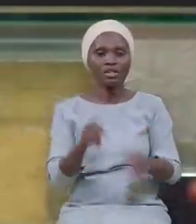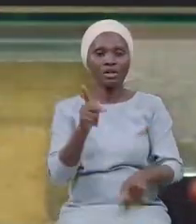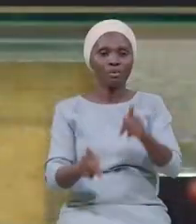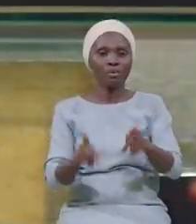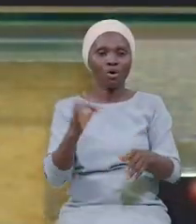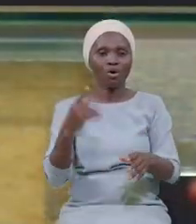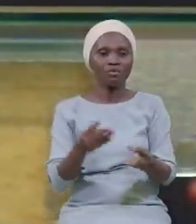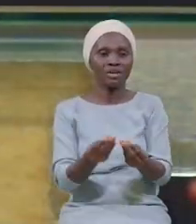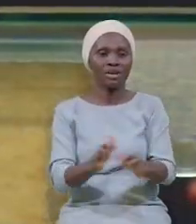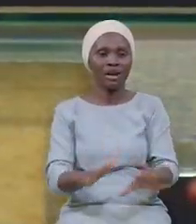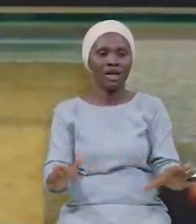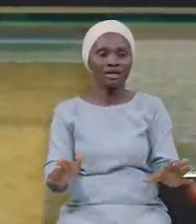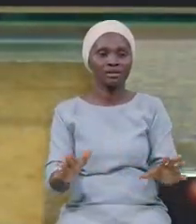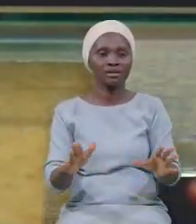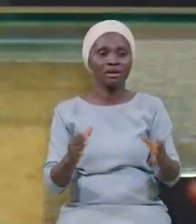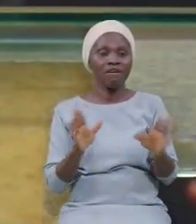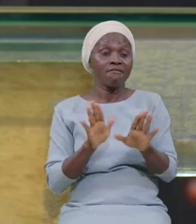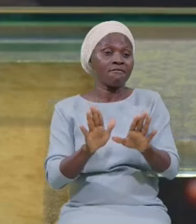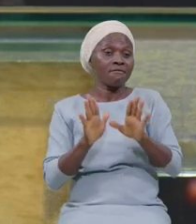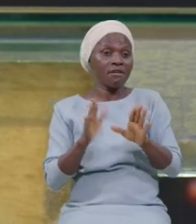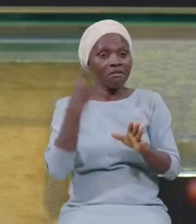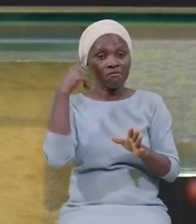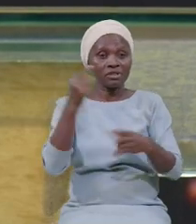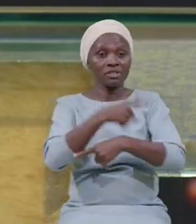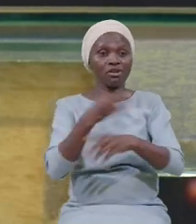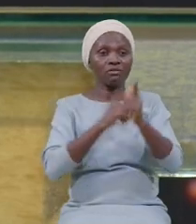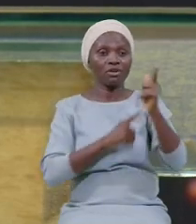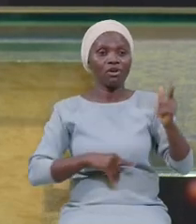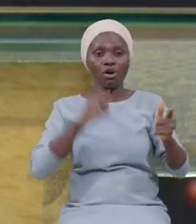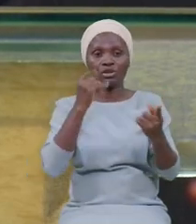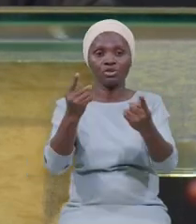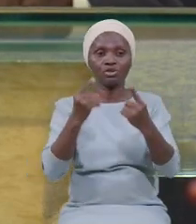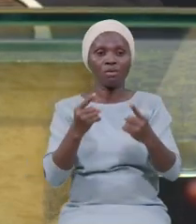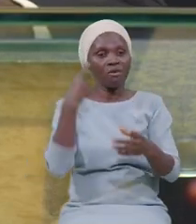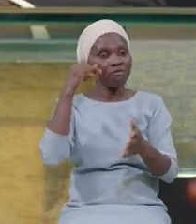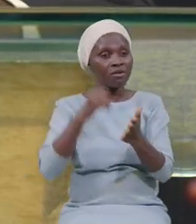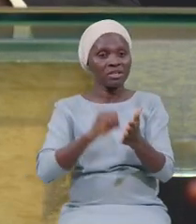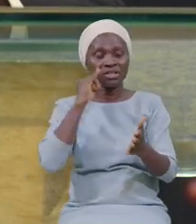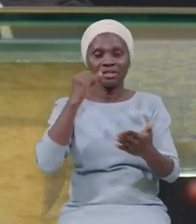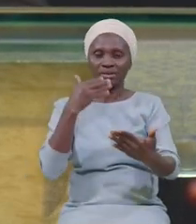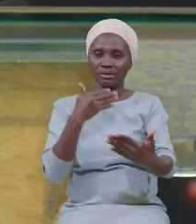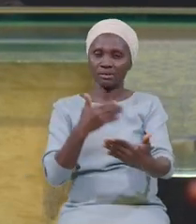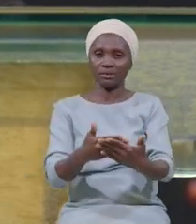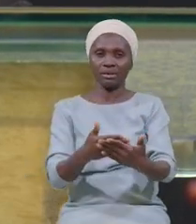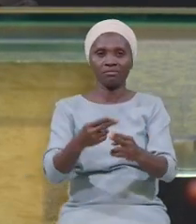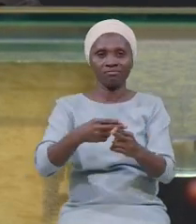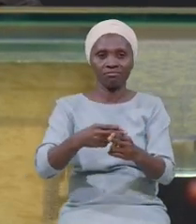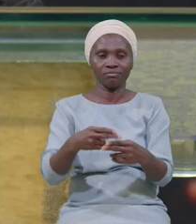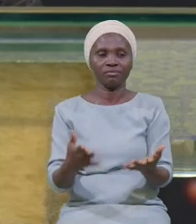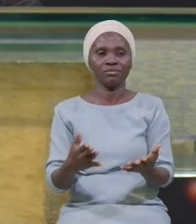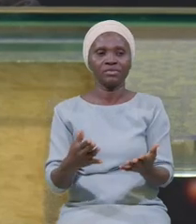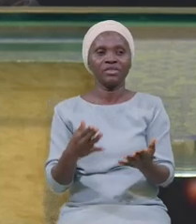car il est proche. Le verset 11 dit, l'Éternel fait entendre sa